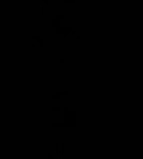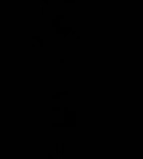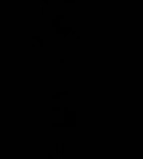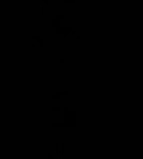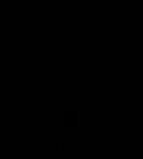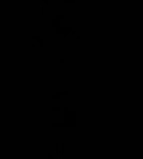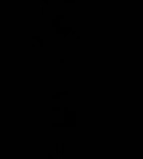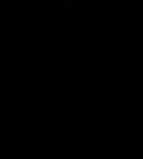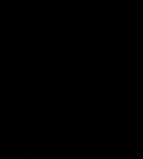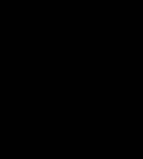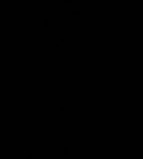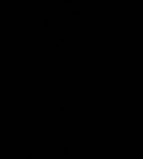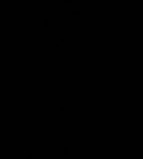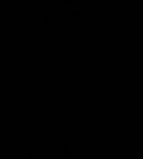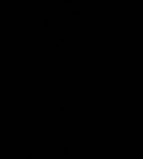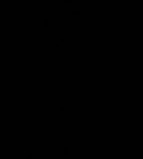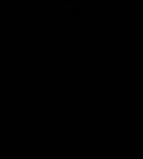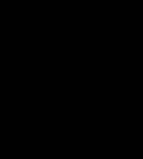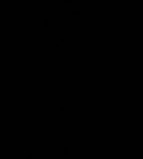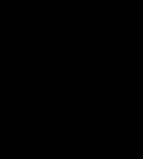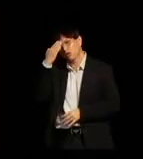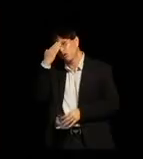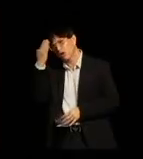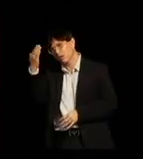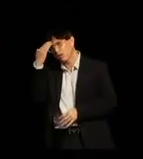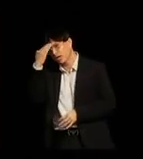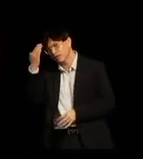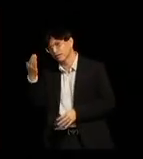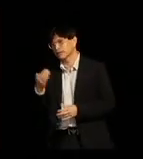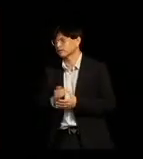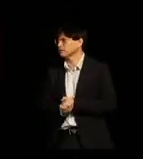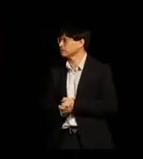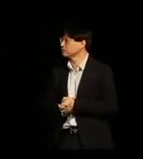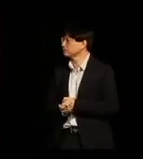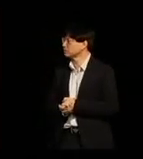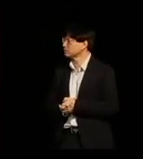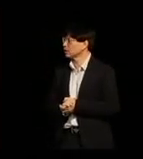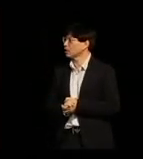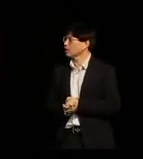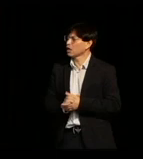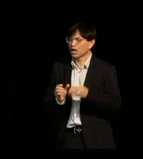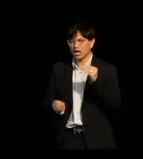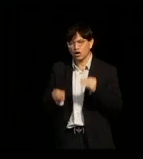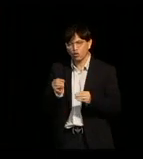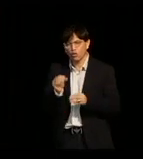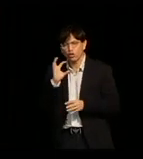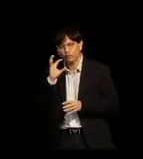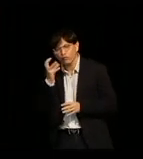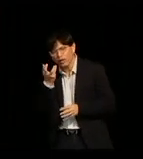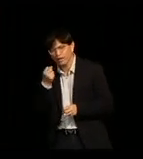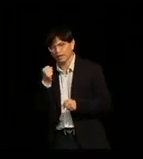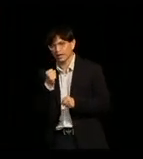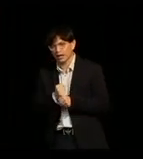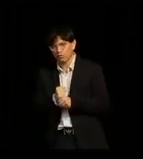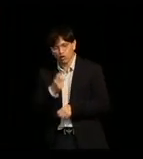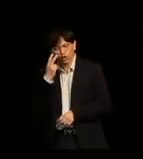entrare con il cuore con la mente con il nostro essere in alcune dinamiche che incontriamo